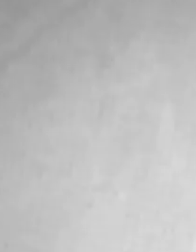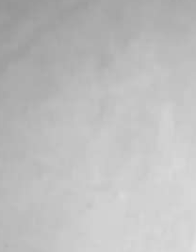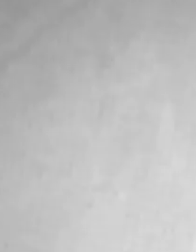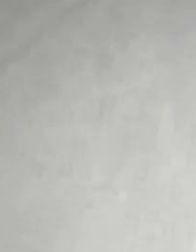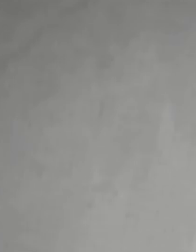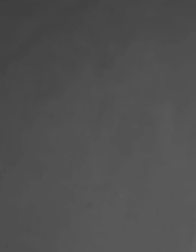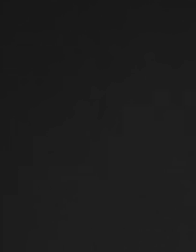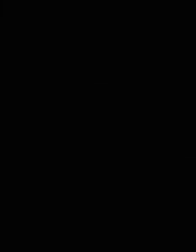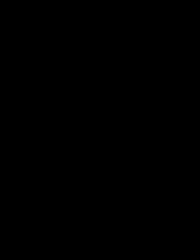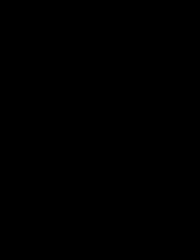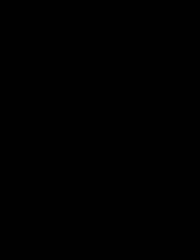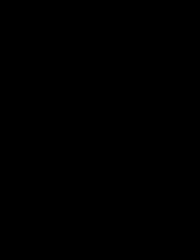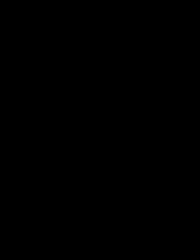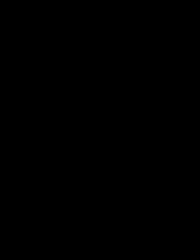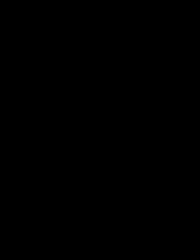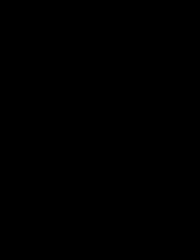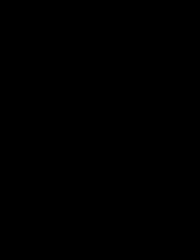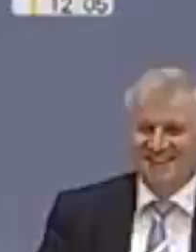Nächste Frage hat der Reitschuster.